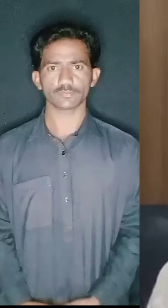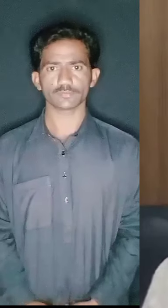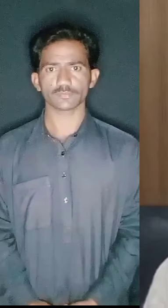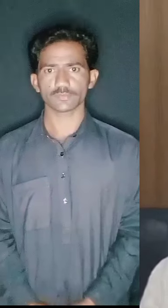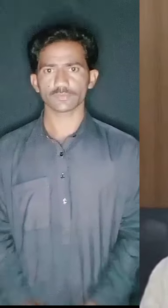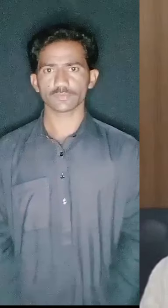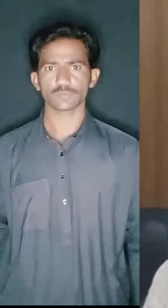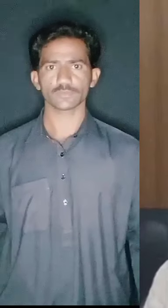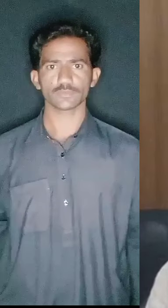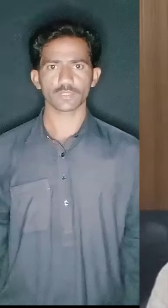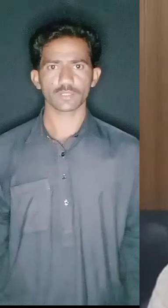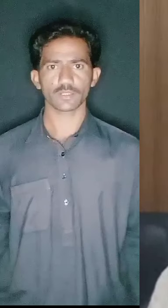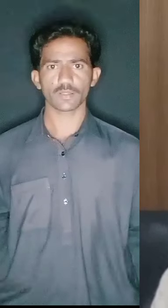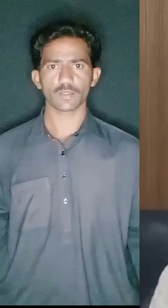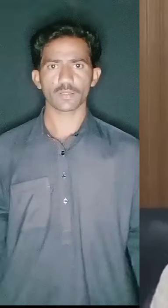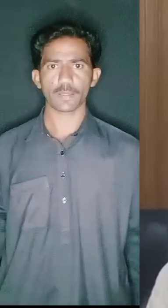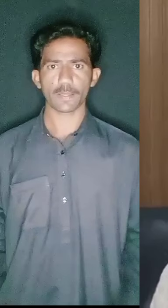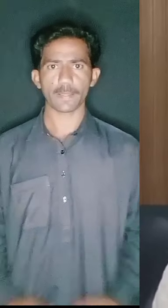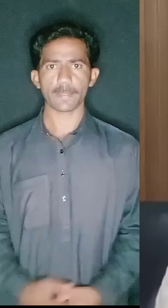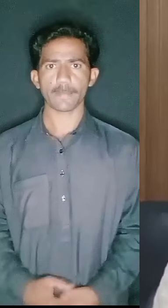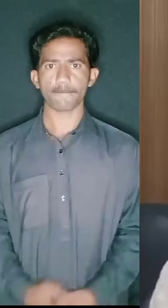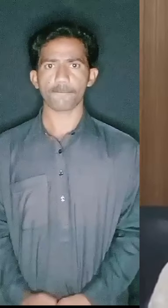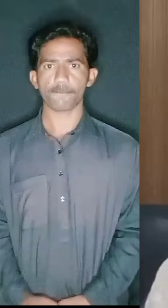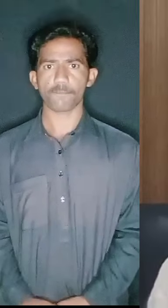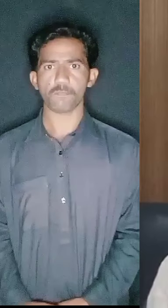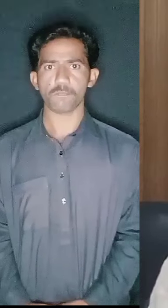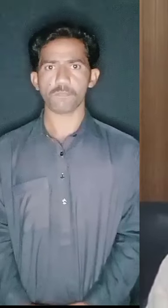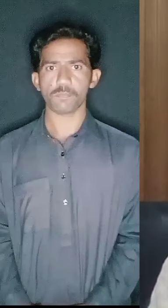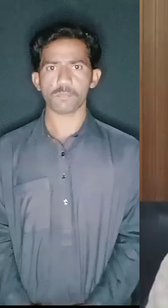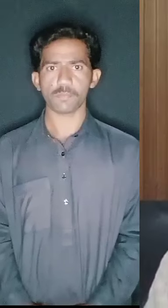जी कहाँ पे होता था ये लड़का?